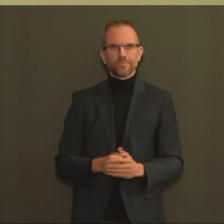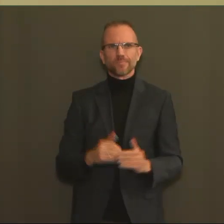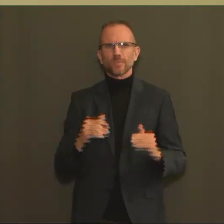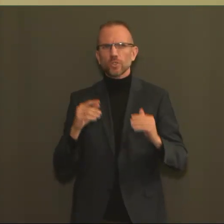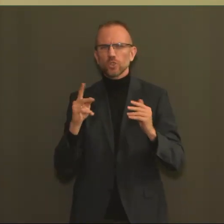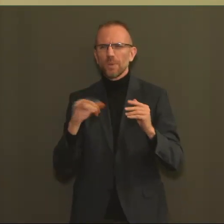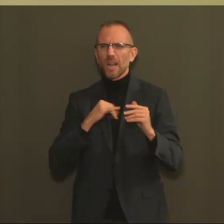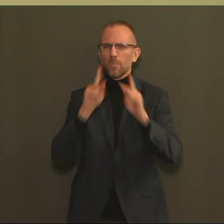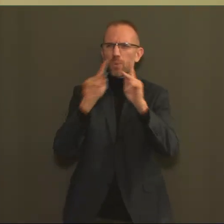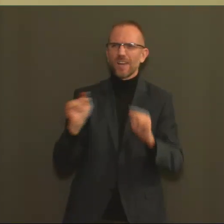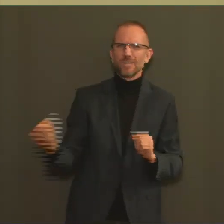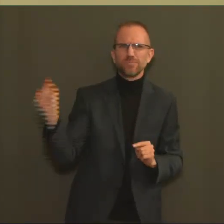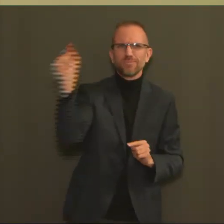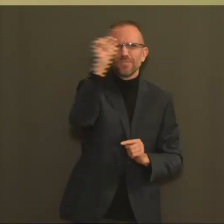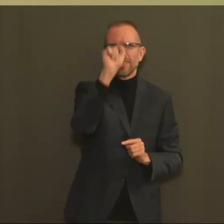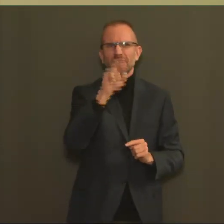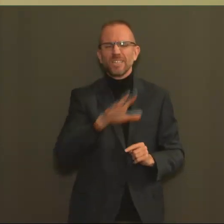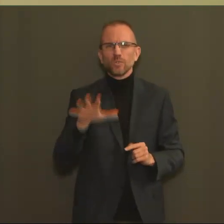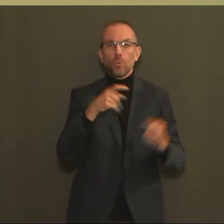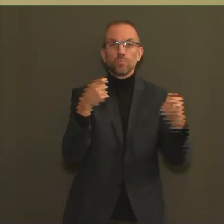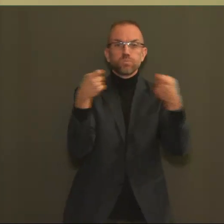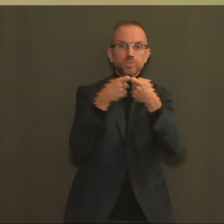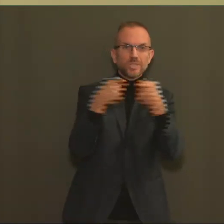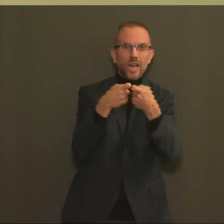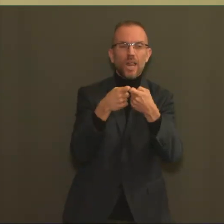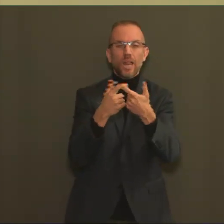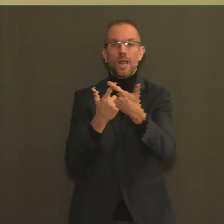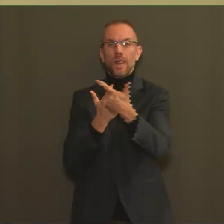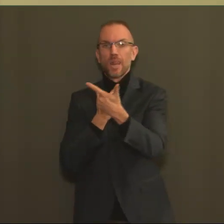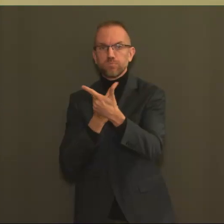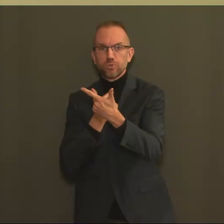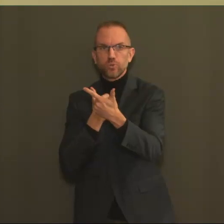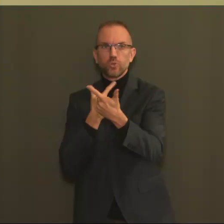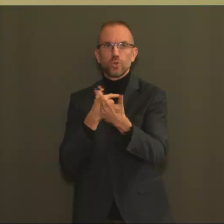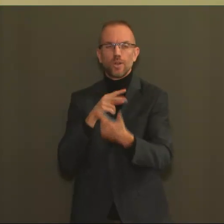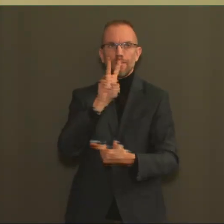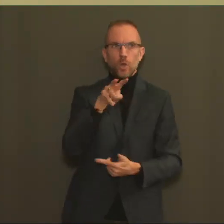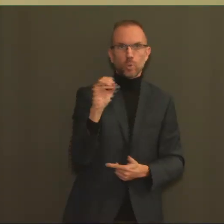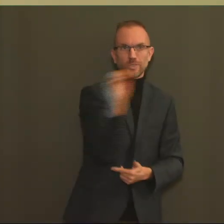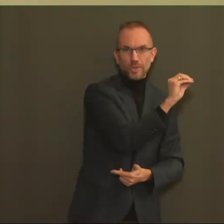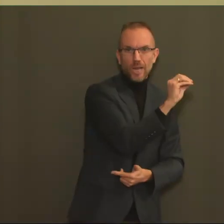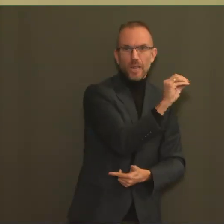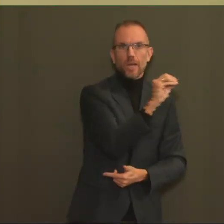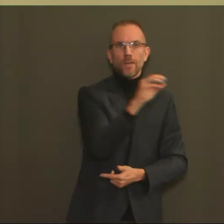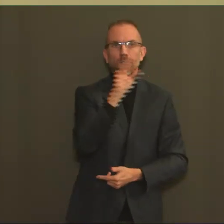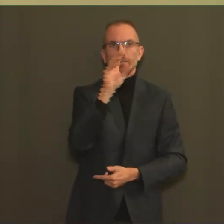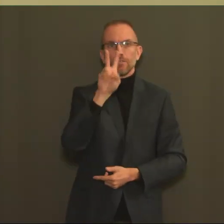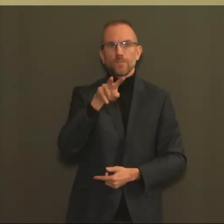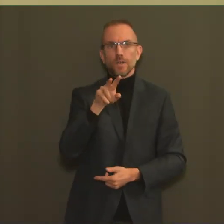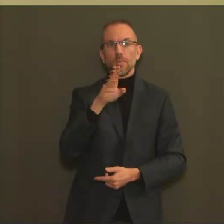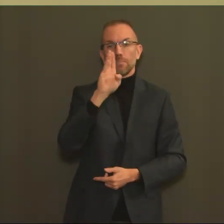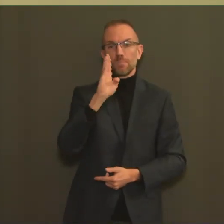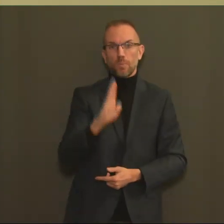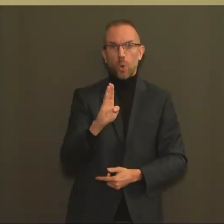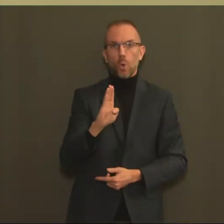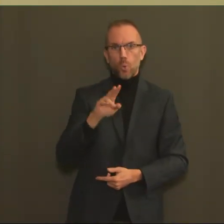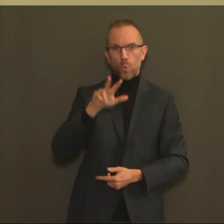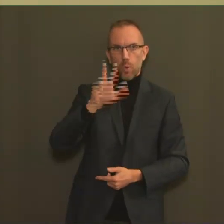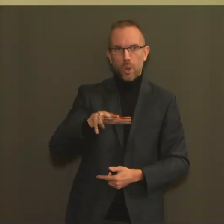om de brusa jullie providers die lijm roer de florian tijdens braban wel om naar uw input type motor show deze